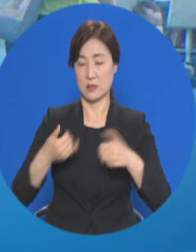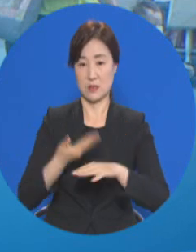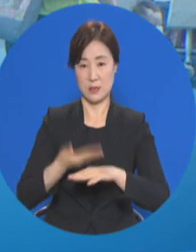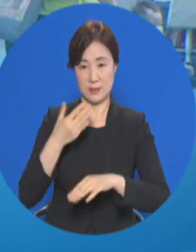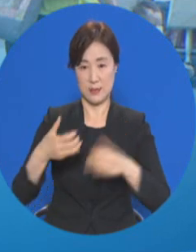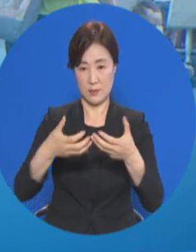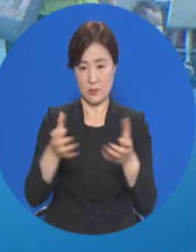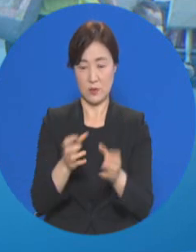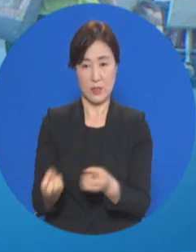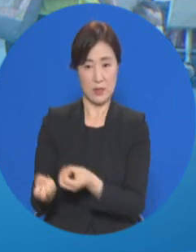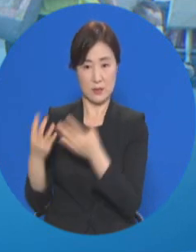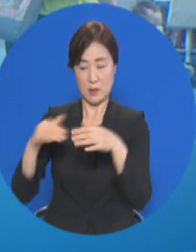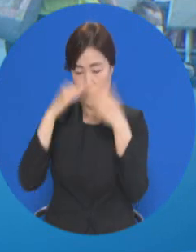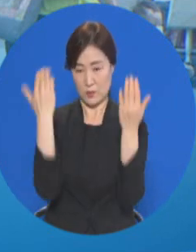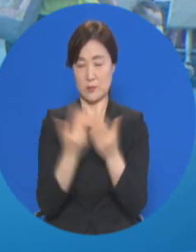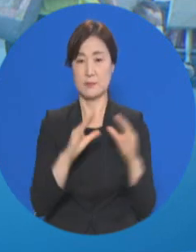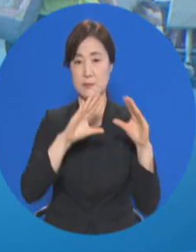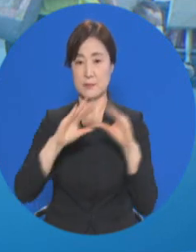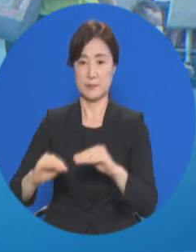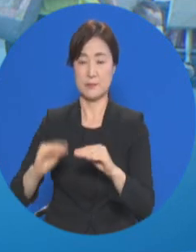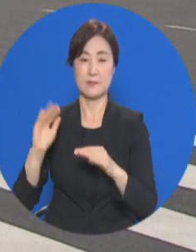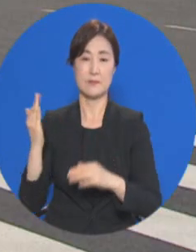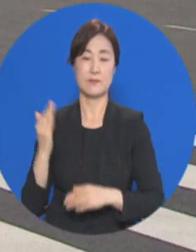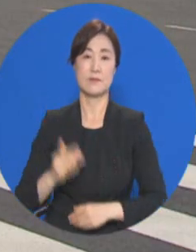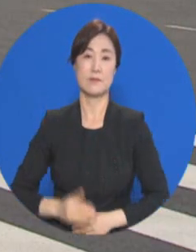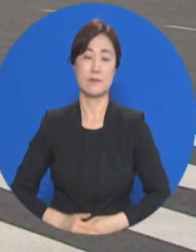제한됐습니다. 김한수 기자가 취재했습니다.